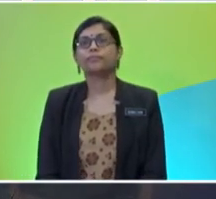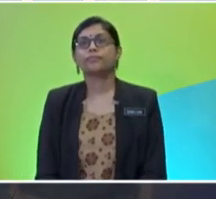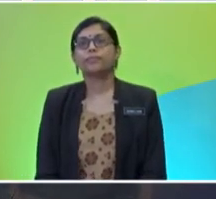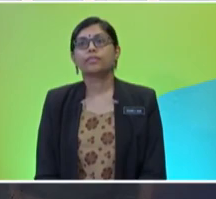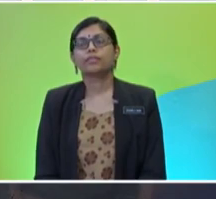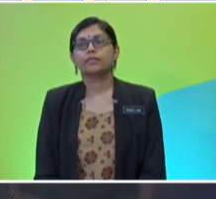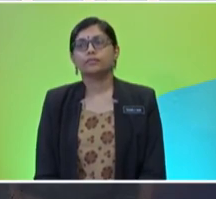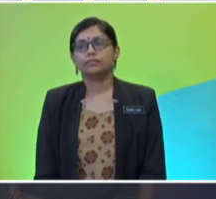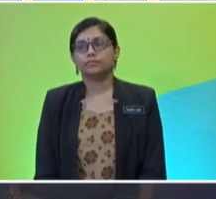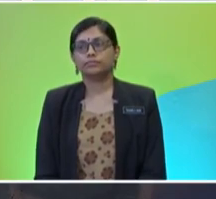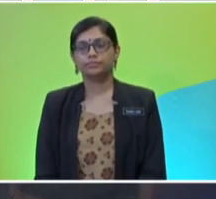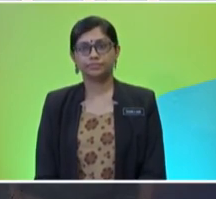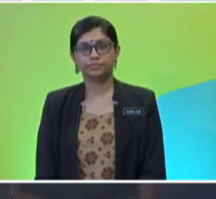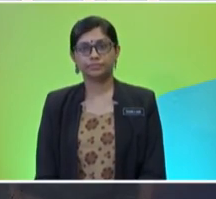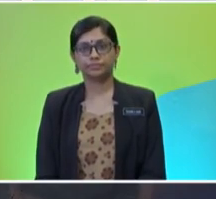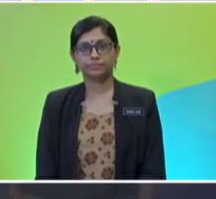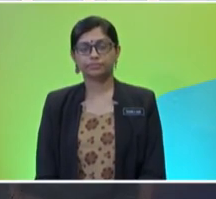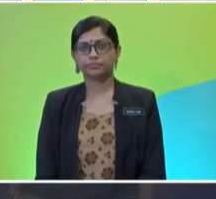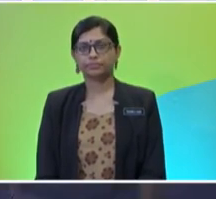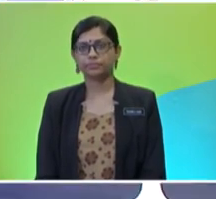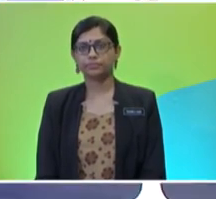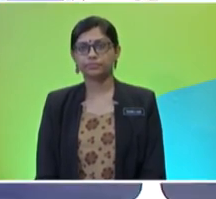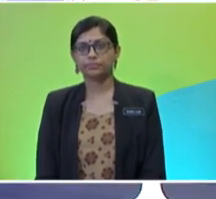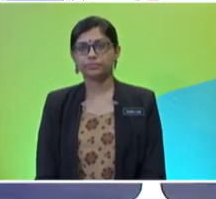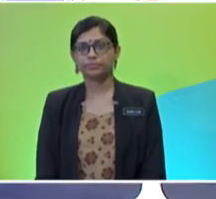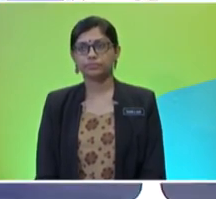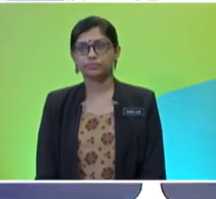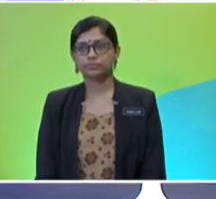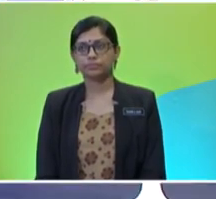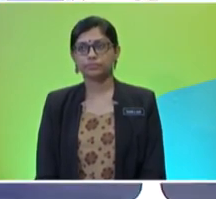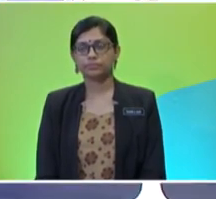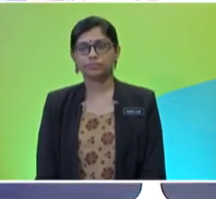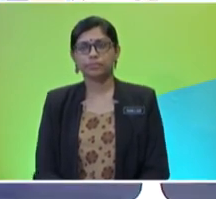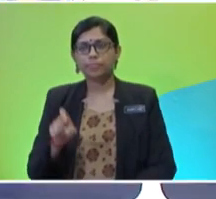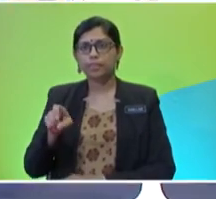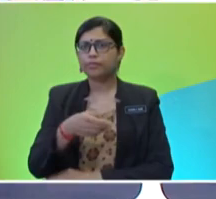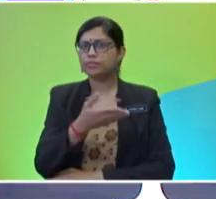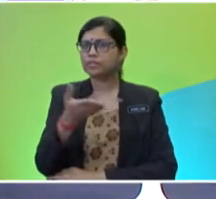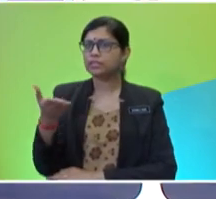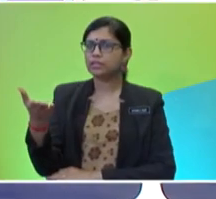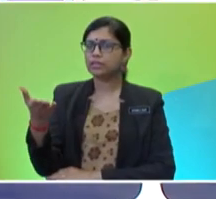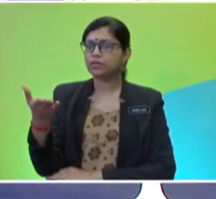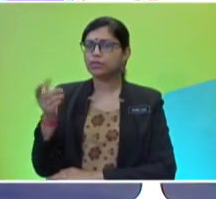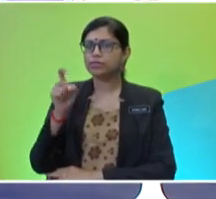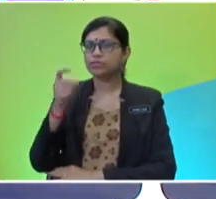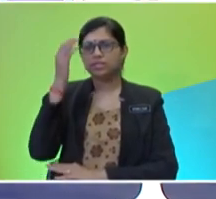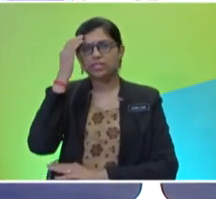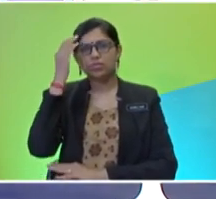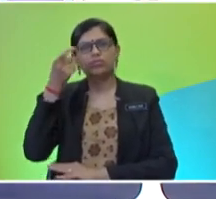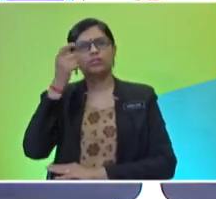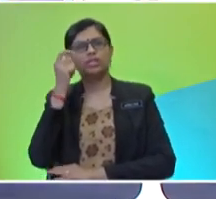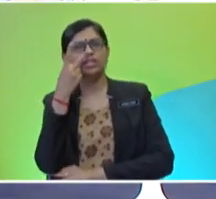cikgu, saya pasti murid-murid nak tahu juga kan. Apa kaitan video yang tadi itu dengan kita nak belajar? Saya tahu ini merupakan pengurusan